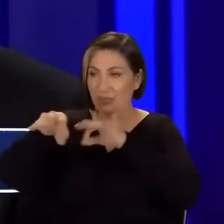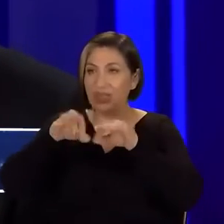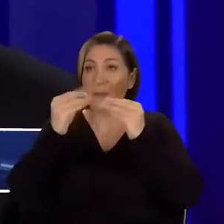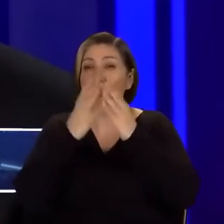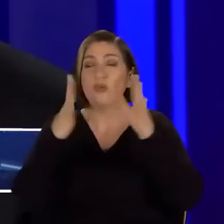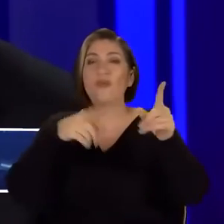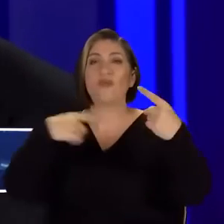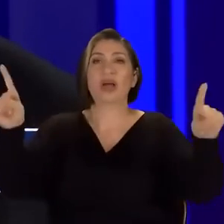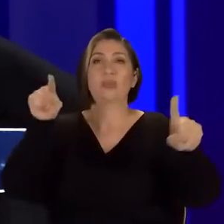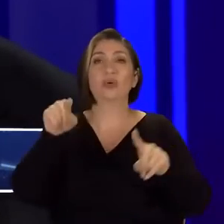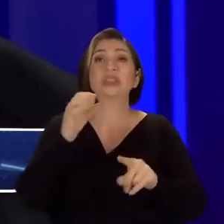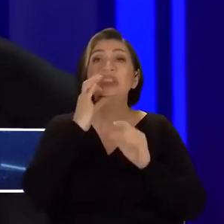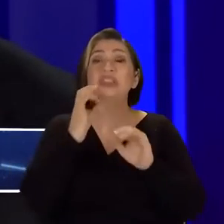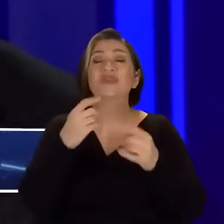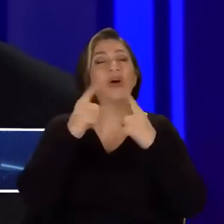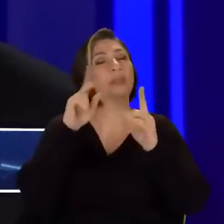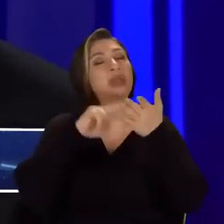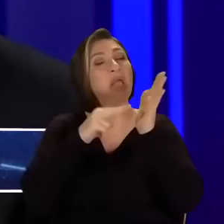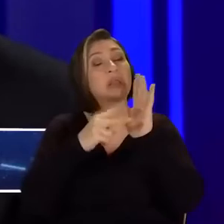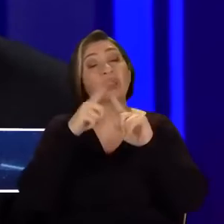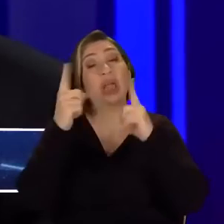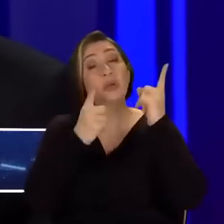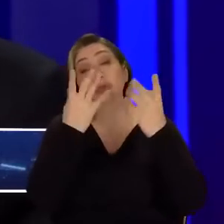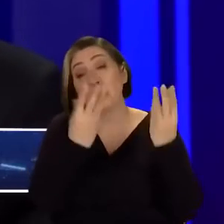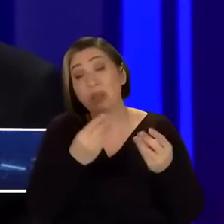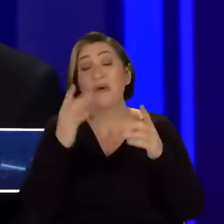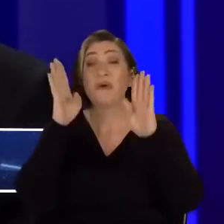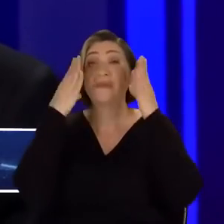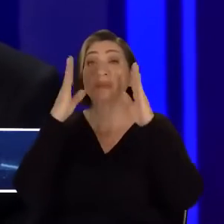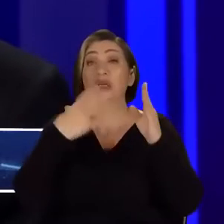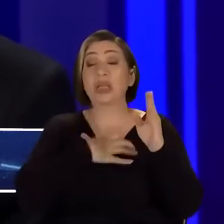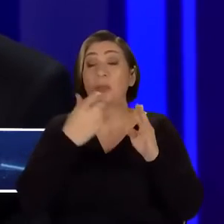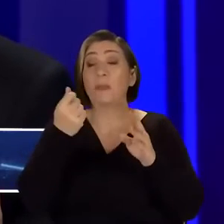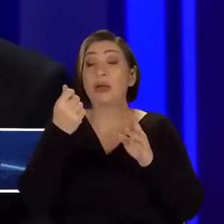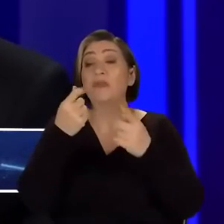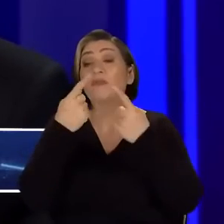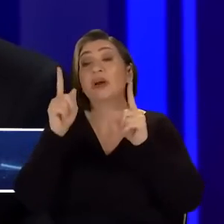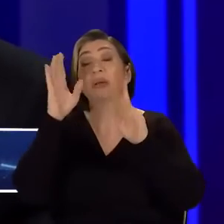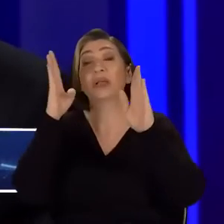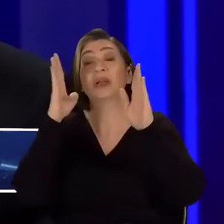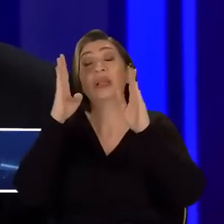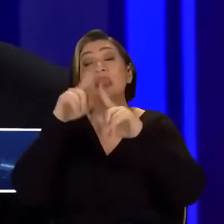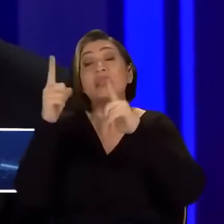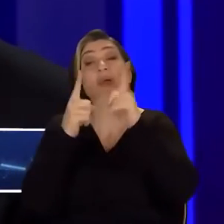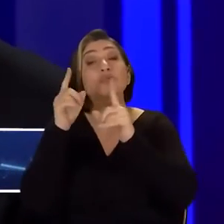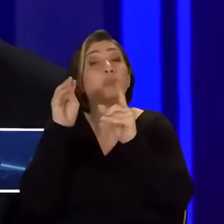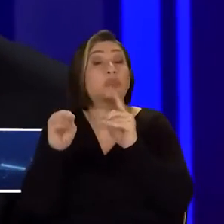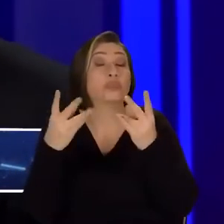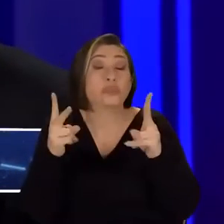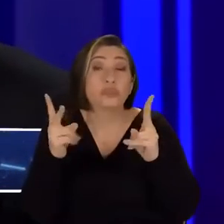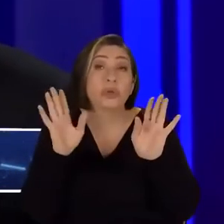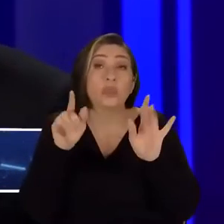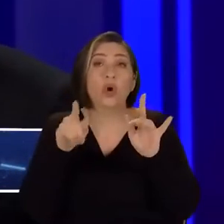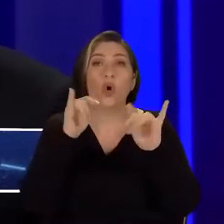büyük farkı bu. Çin farklı bir teknoloji kullanabilir. İşte Facebook kendi kripto parasında başka bir teknoloji kullanabilir. Bugün mesela